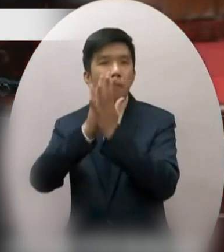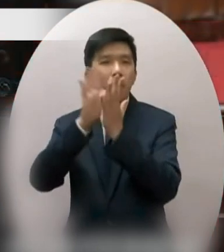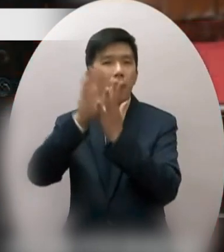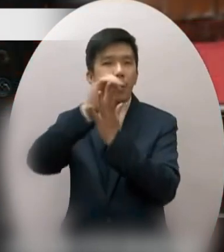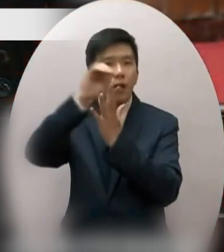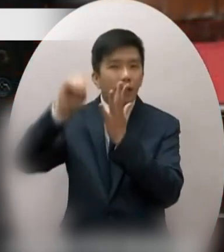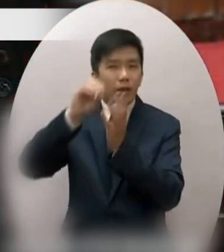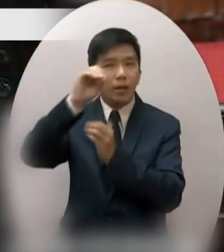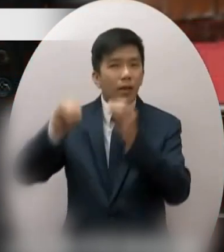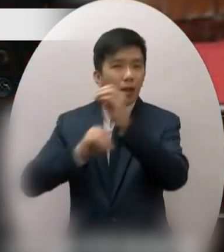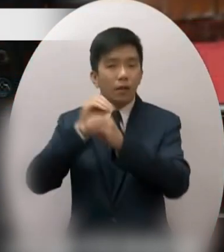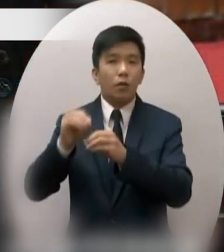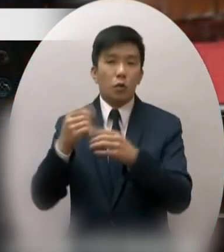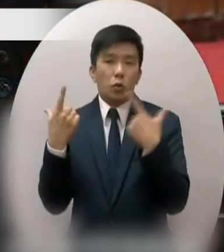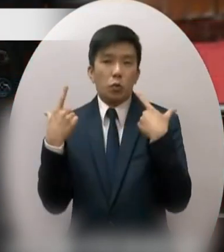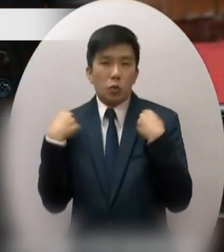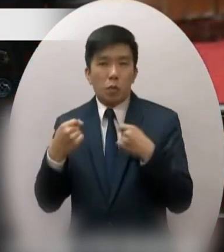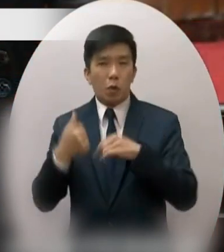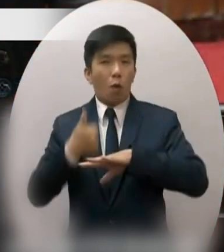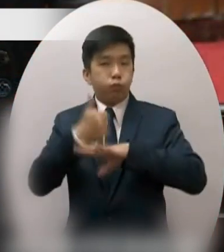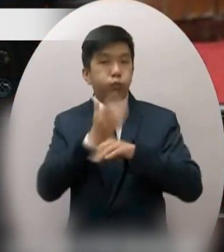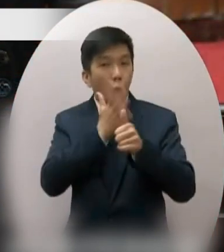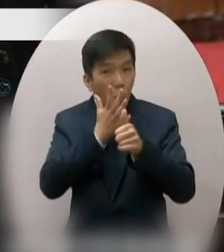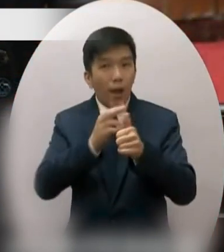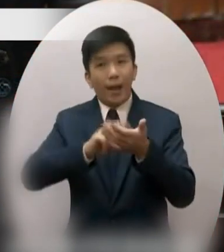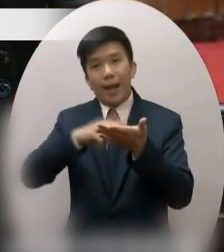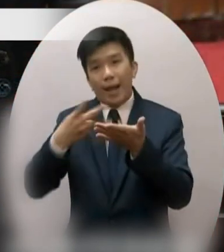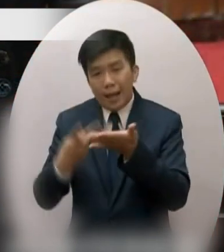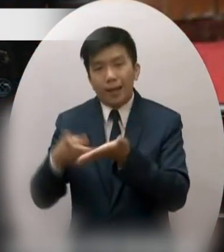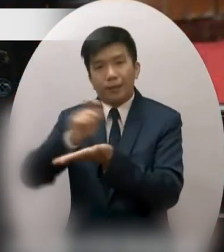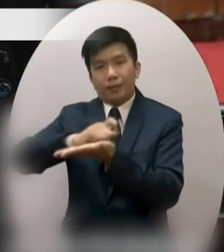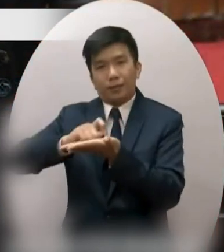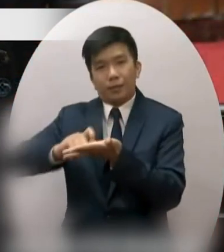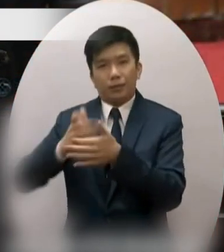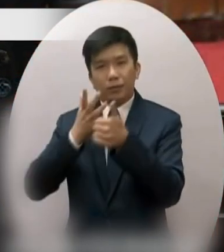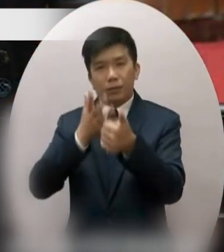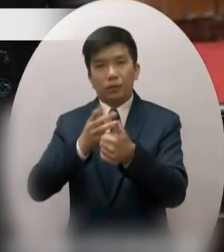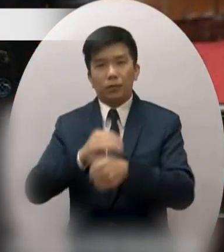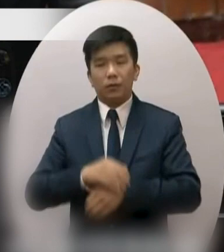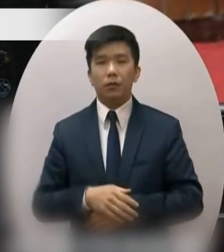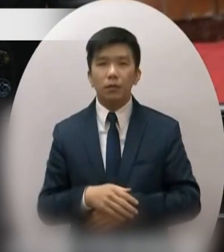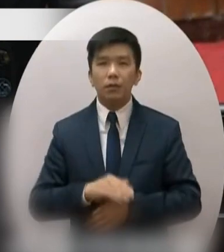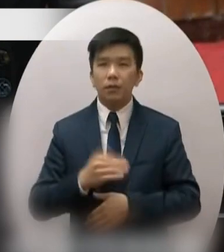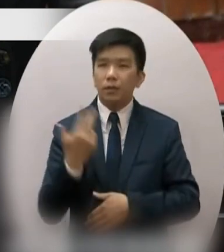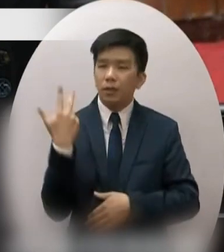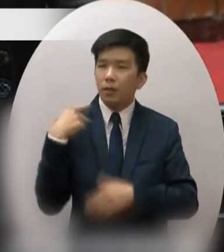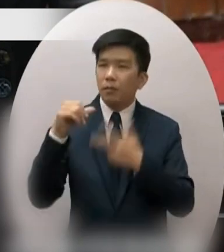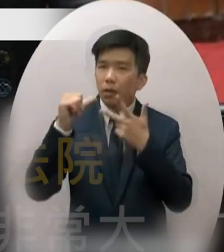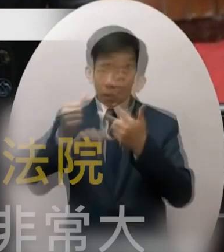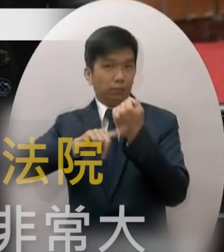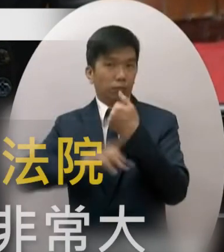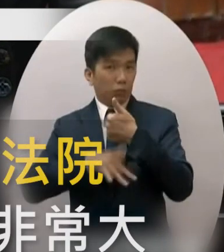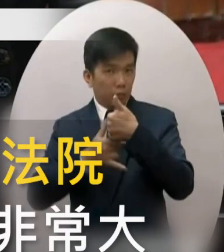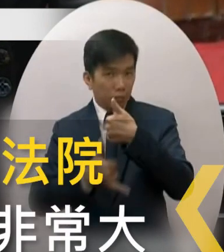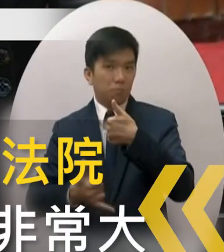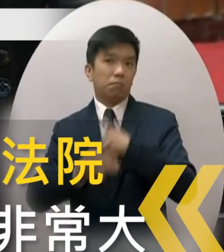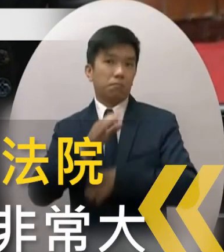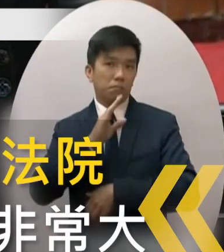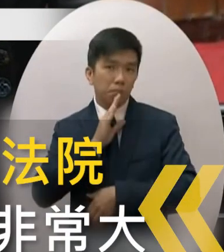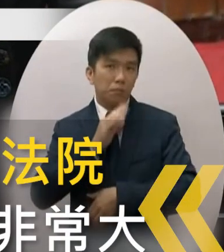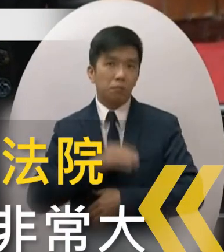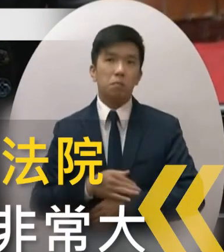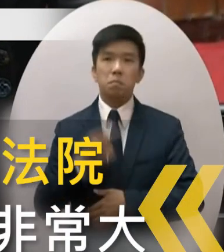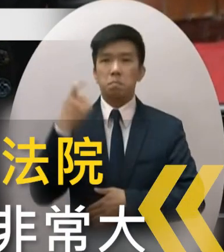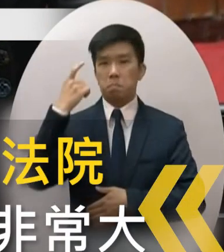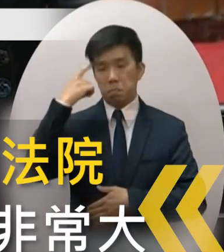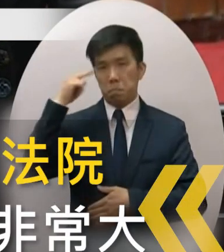后最后从口头质询变成书面质询，而造成星期五这样的一个质询之乱。我觉得这件事情对